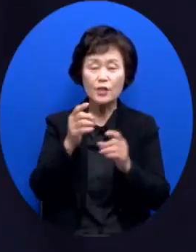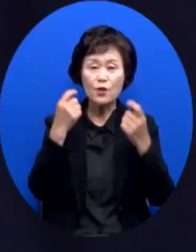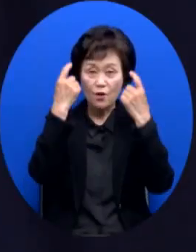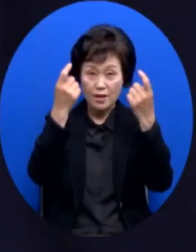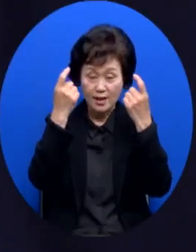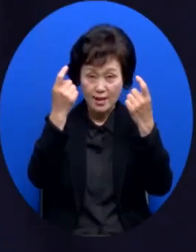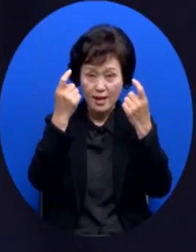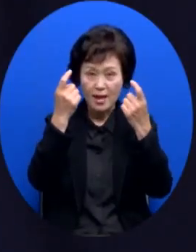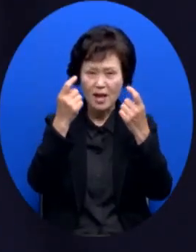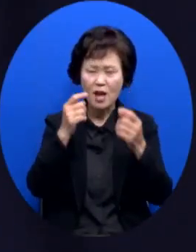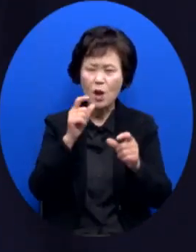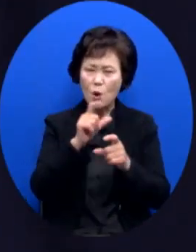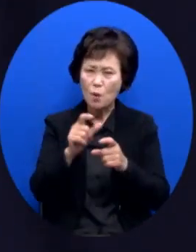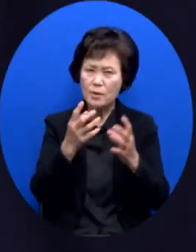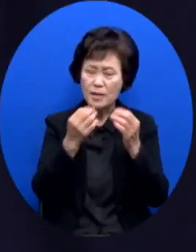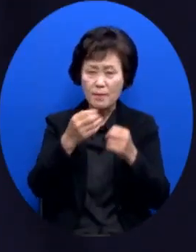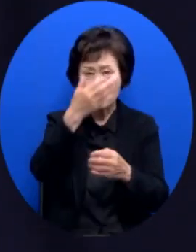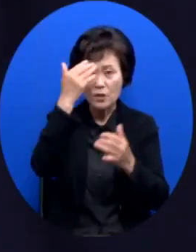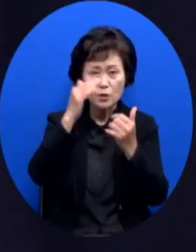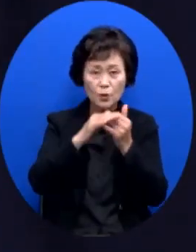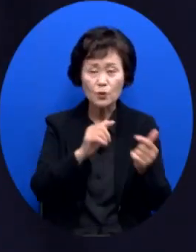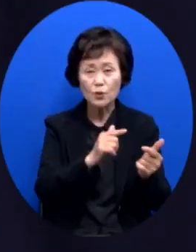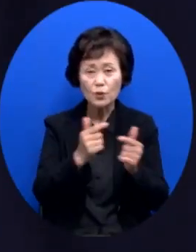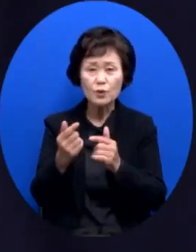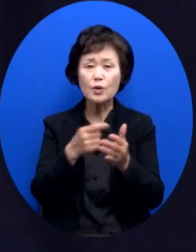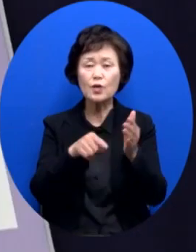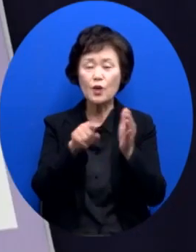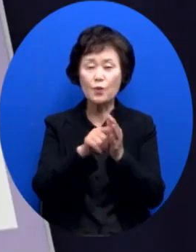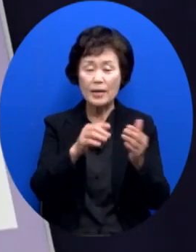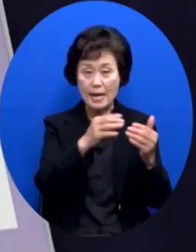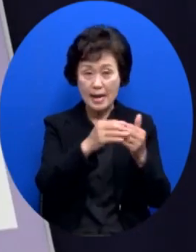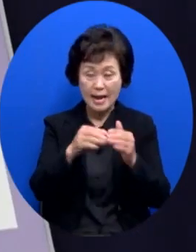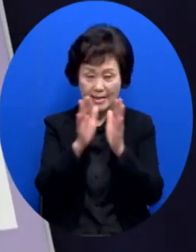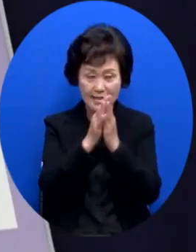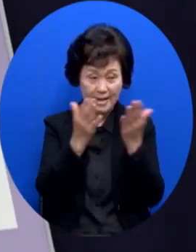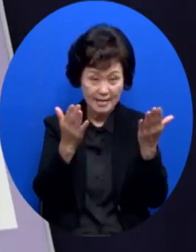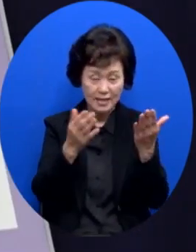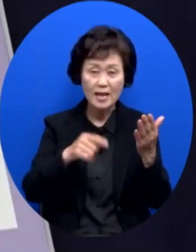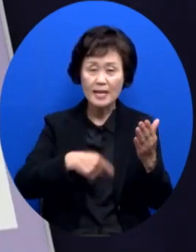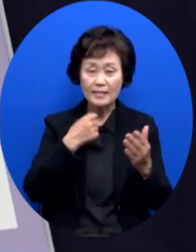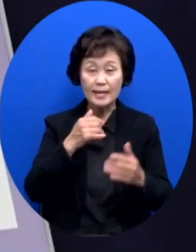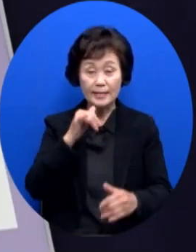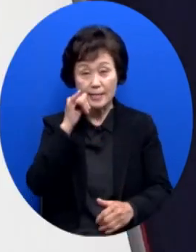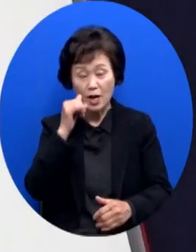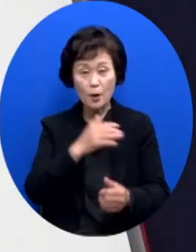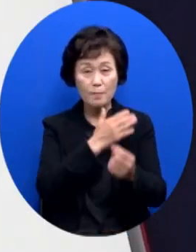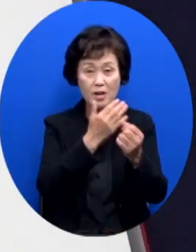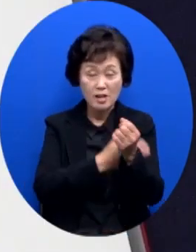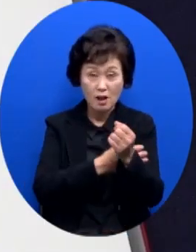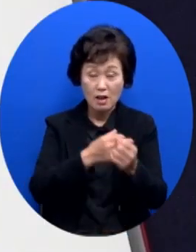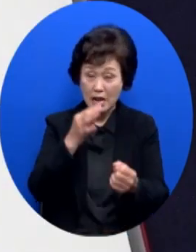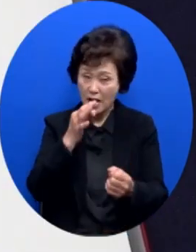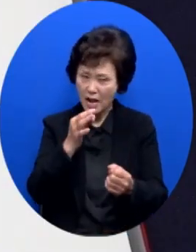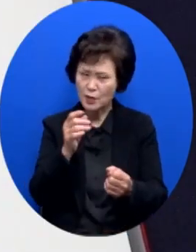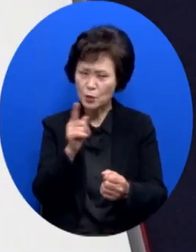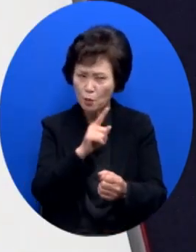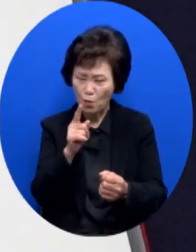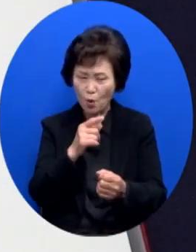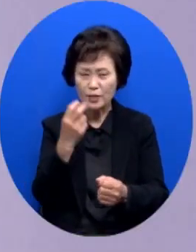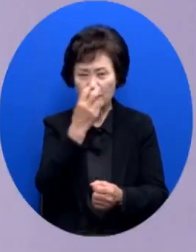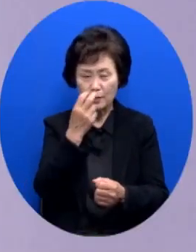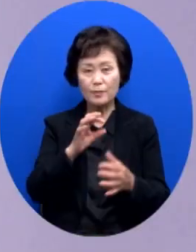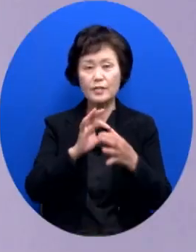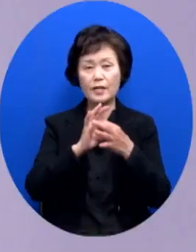고민이 많은 크리스천 청소년들을 위한 꿈찾기 안내서 자신의 흥미, 능력, 가치관을 알아보는 검사를